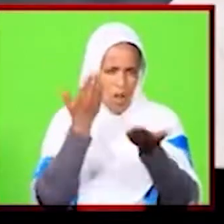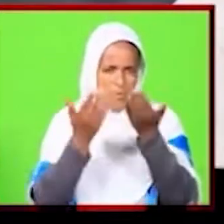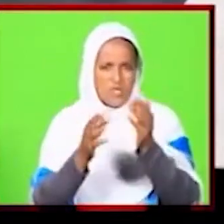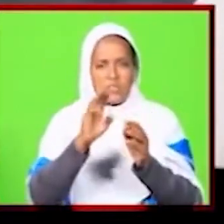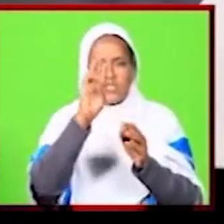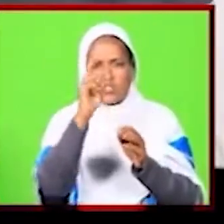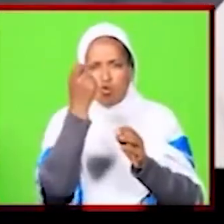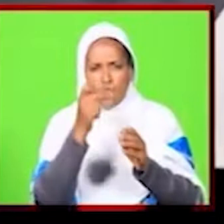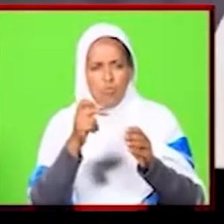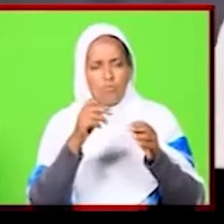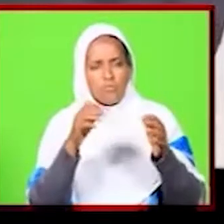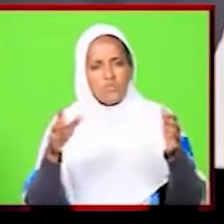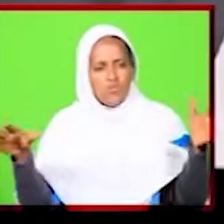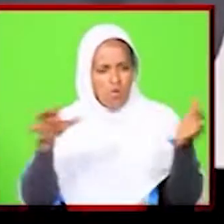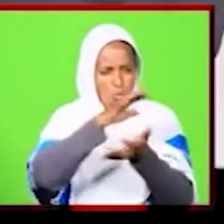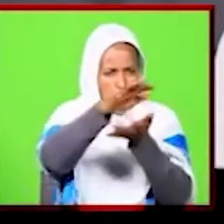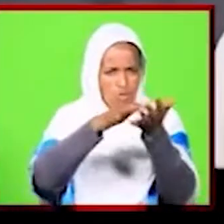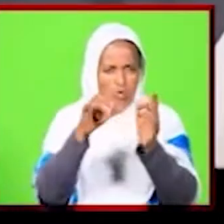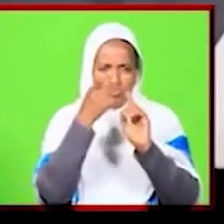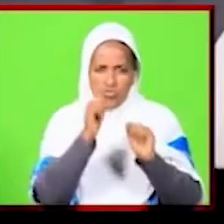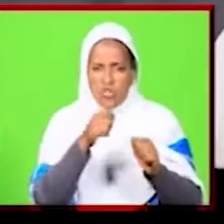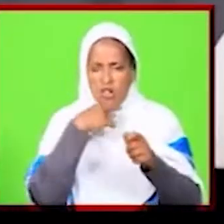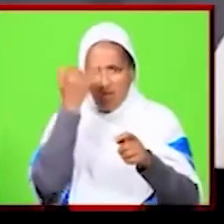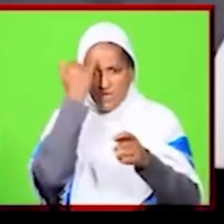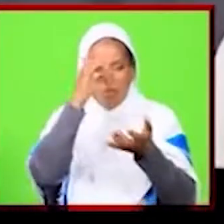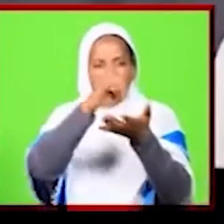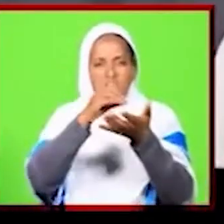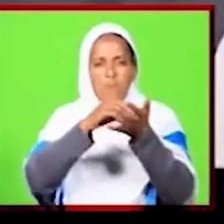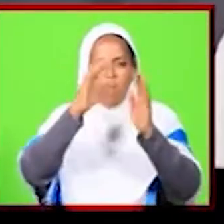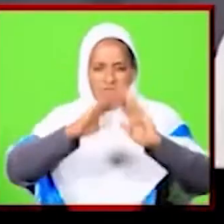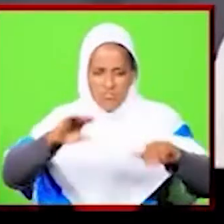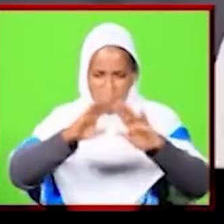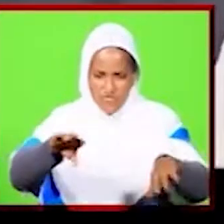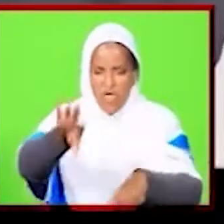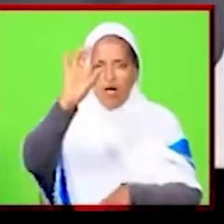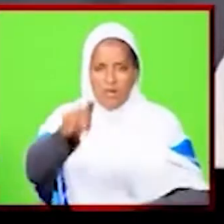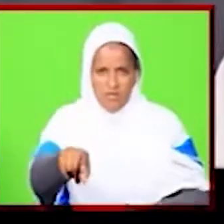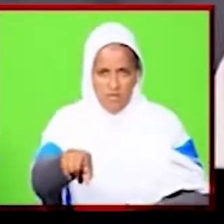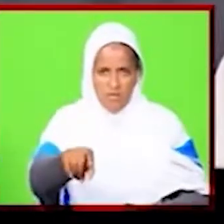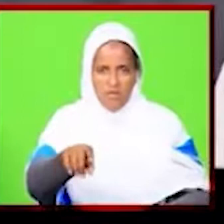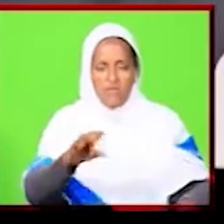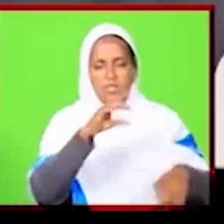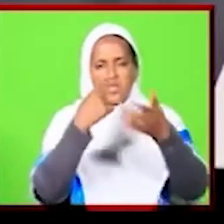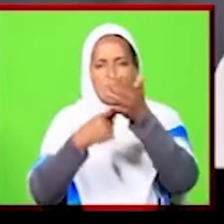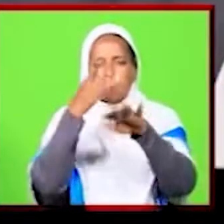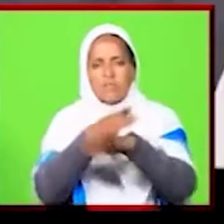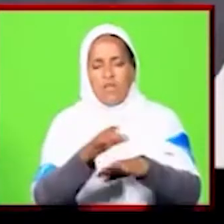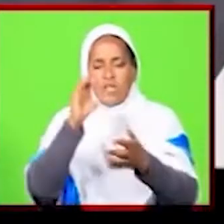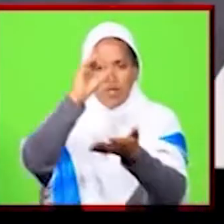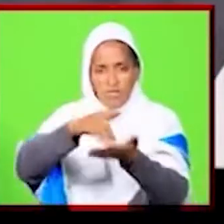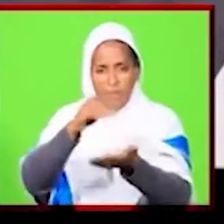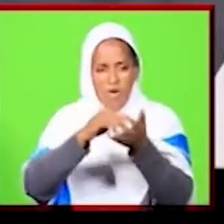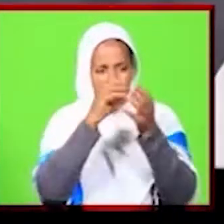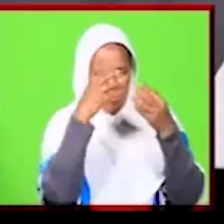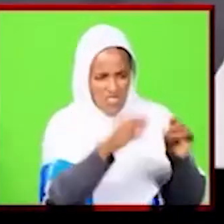ማዶ አካባቢ ጥንት ምናልባት ሰዶምና ገሞራ ሳይሆን አይቀርም ተብሎ የሚገመት የከተማ ፍርስራሽን